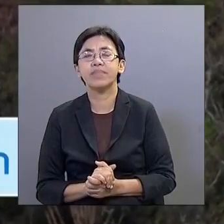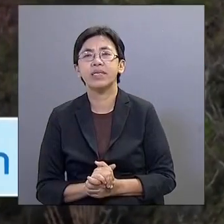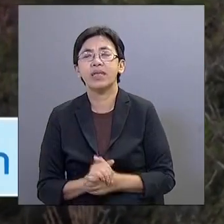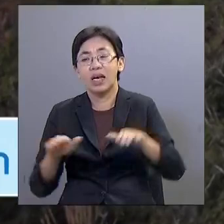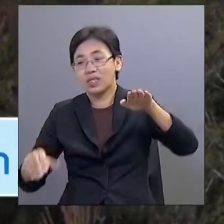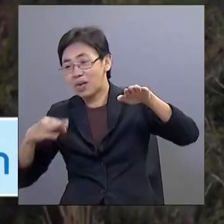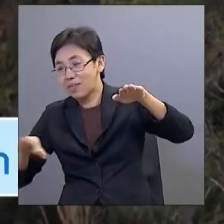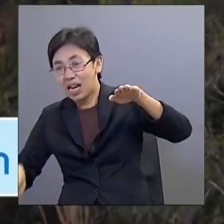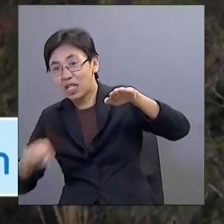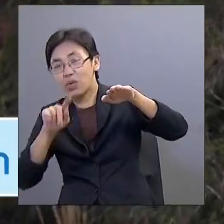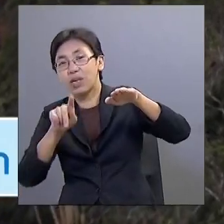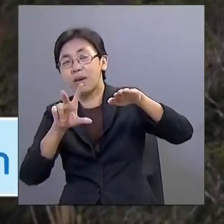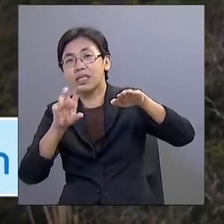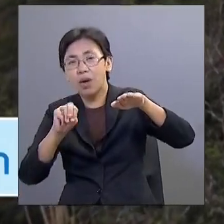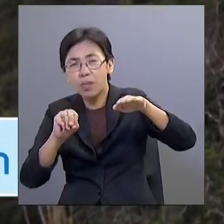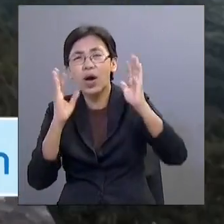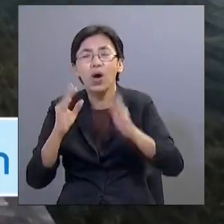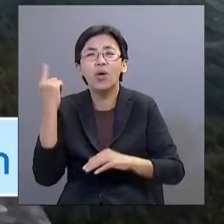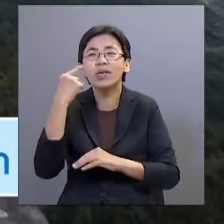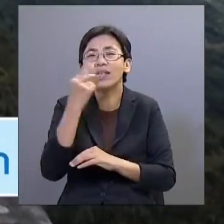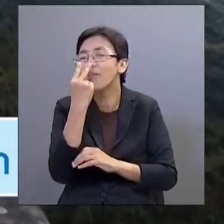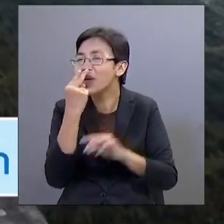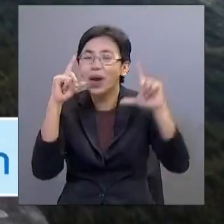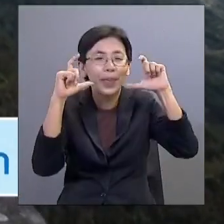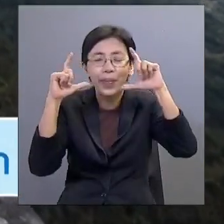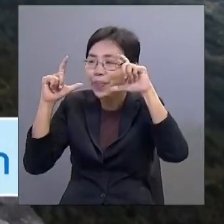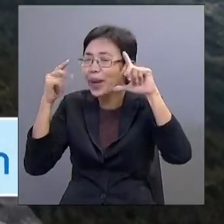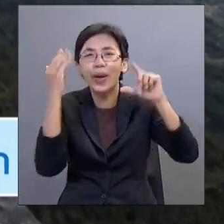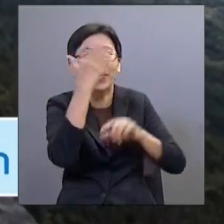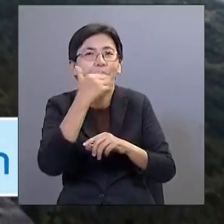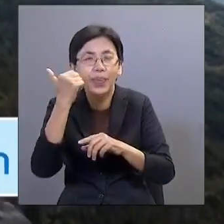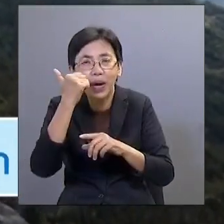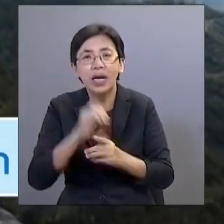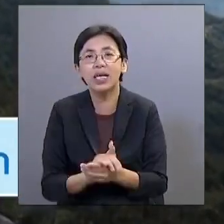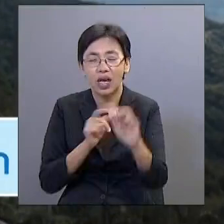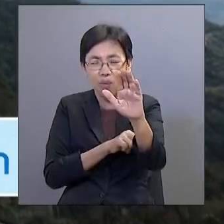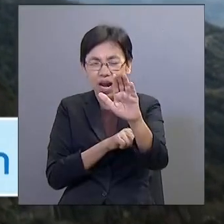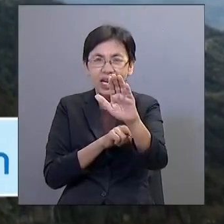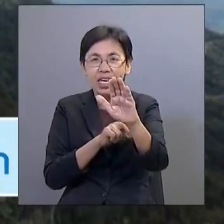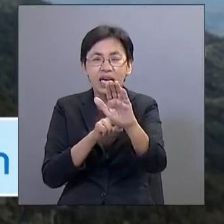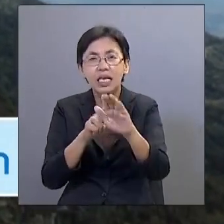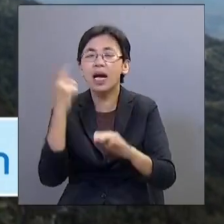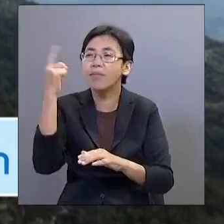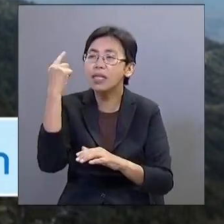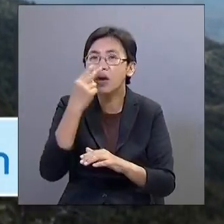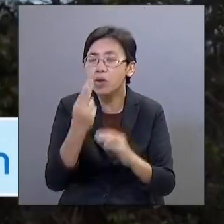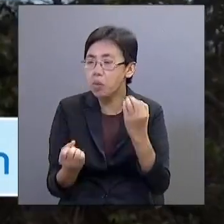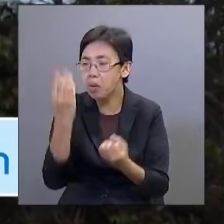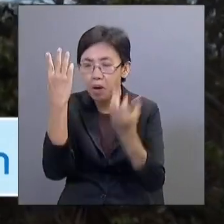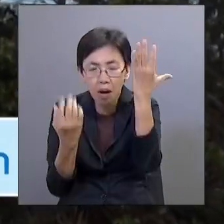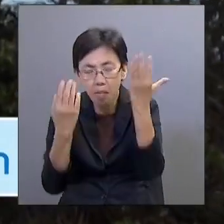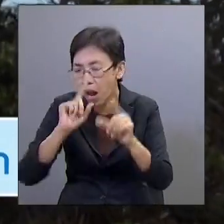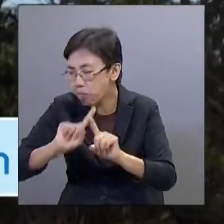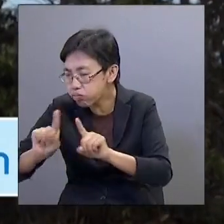ที่ยวยังได้มาเที่ยวชมทิวทัศน์และถ่ายภาพความสวยงามของบรรยากาศซึ่งตลอดเส้นทางนักท่องเที่ยวจะยังได้เที่ยวชมแล้วก็ศึกษาพันธุ์ไม้ป่